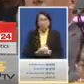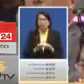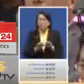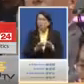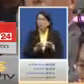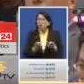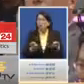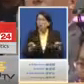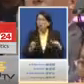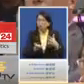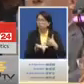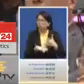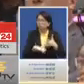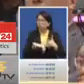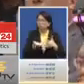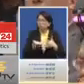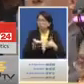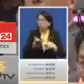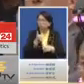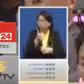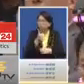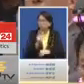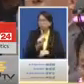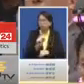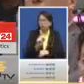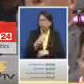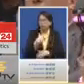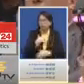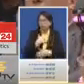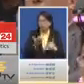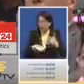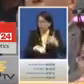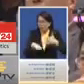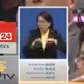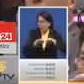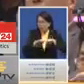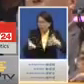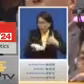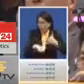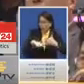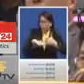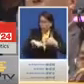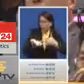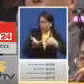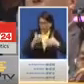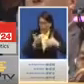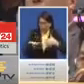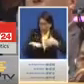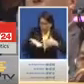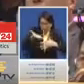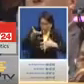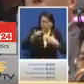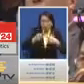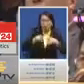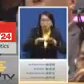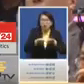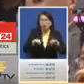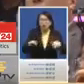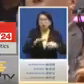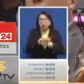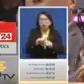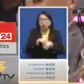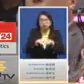านอยู่ระดับนี้หรือเปล่าหรือท่านอยากได้ดีกว่านี้แต่มันจำเป็นด้วยข้อจำกัดถ้ามาตรฐานท่านอยู่ระดับ